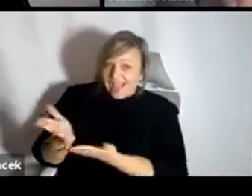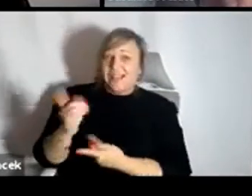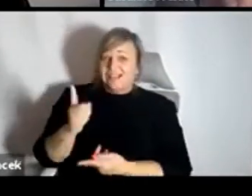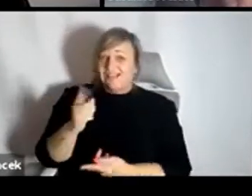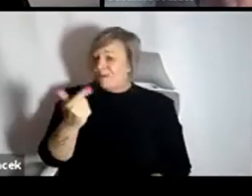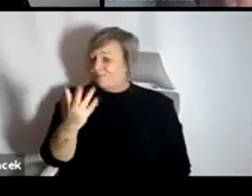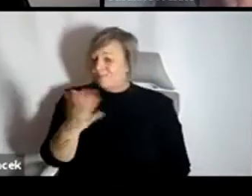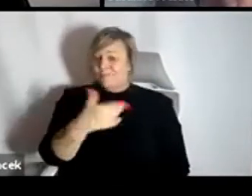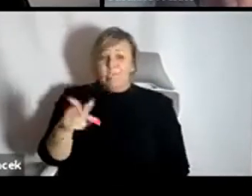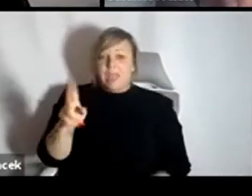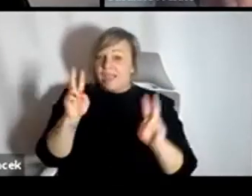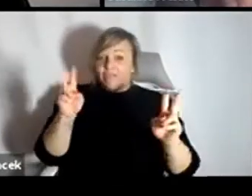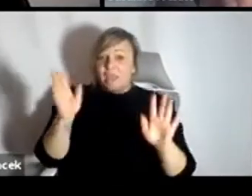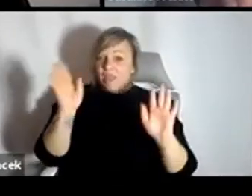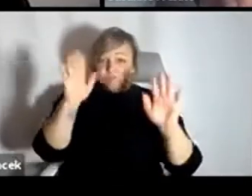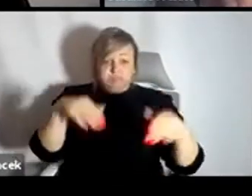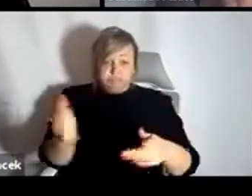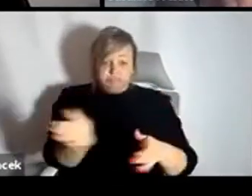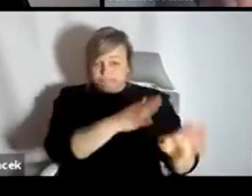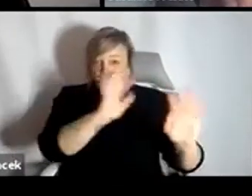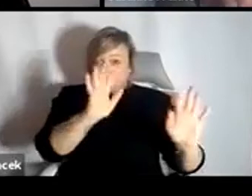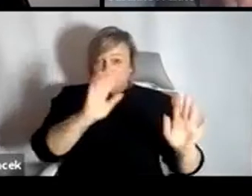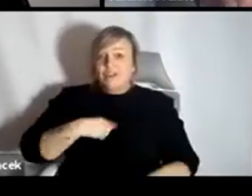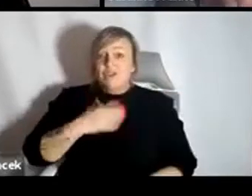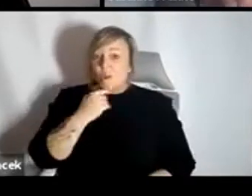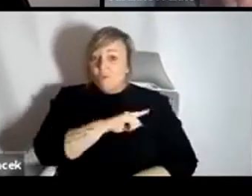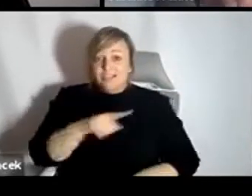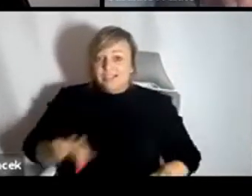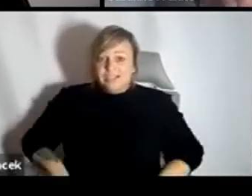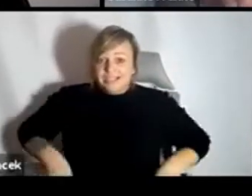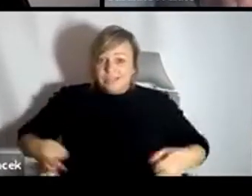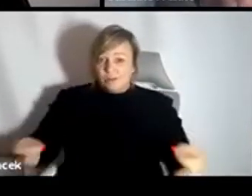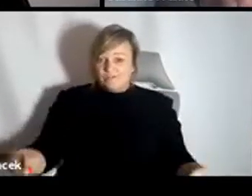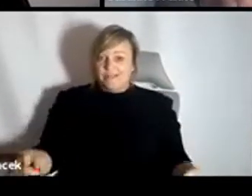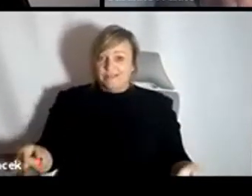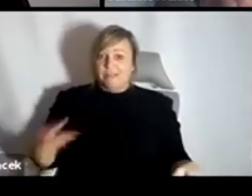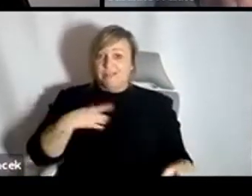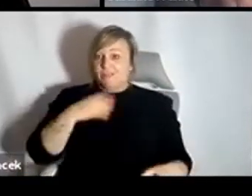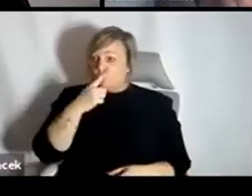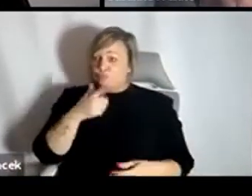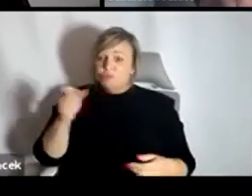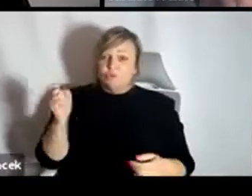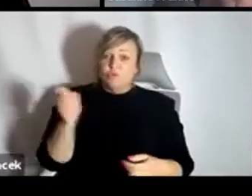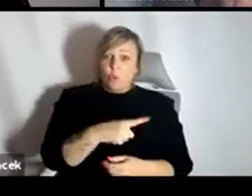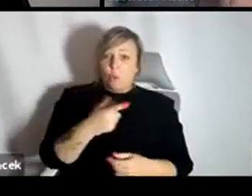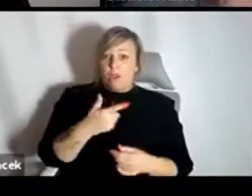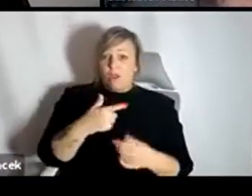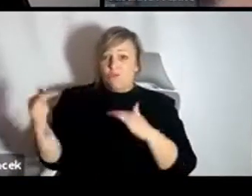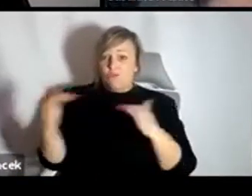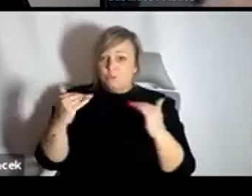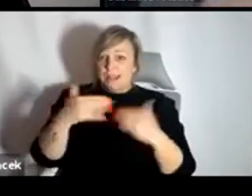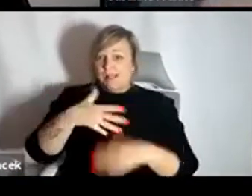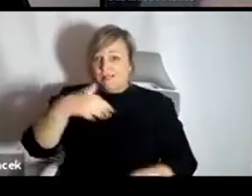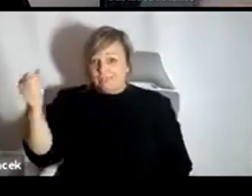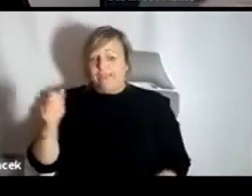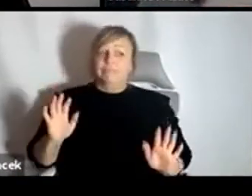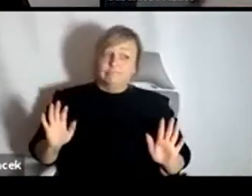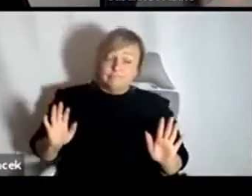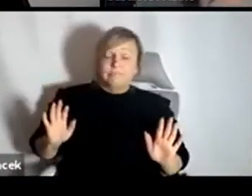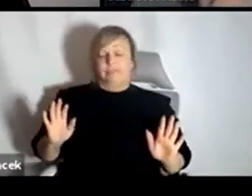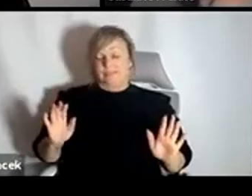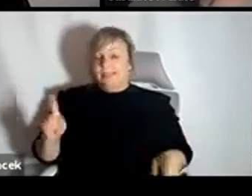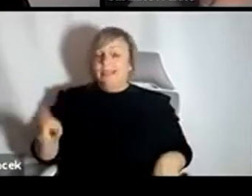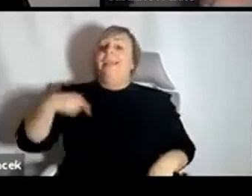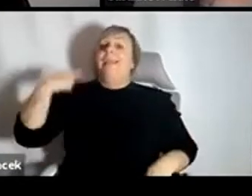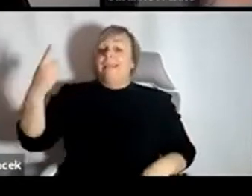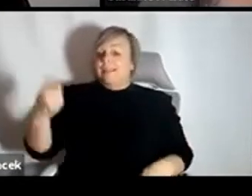der Fans hofft erstmal, dass der Club nicht insolvent geht und im zweiten, dass er endlich mal wieder ein Tor schießt oder ein Spiel gewinnt. Und dann bringt das beste